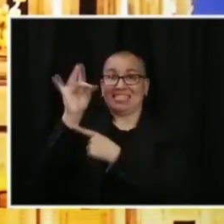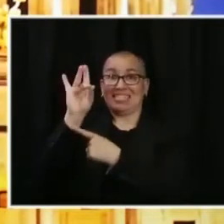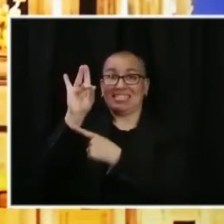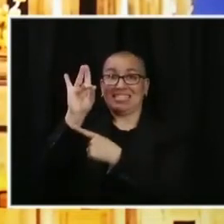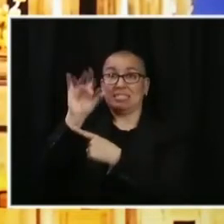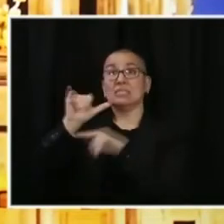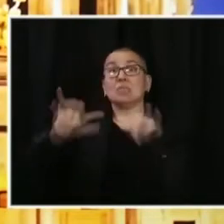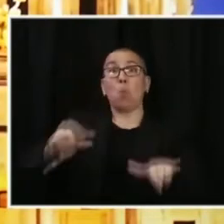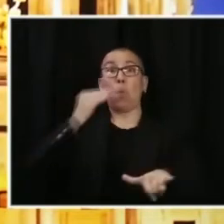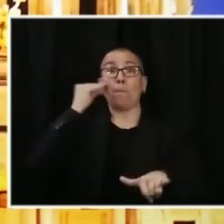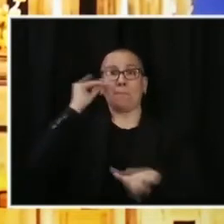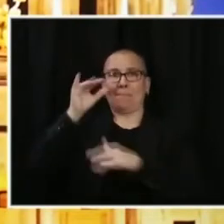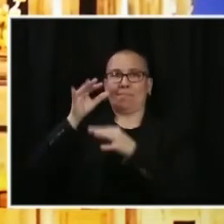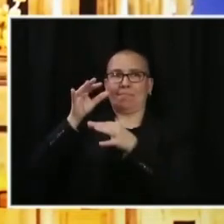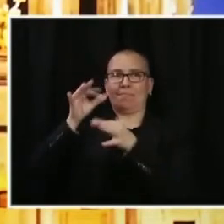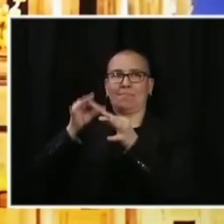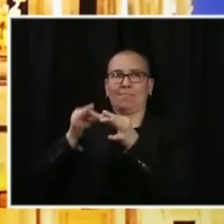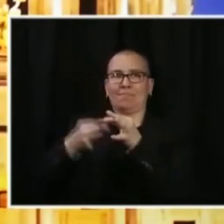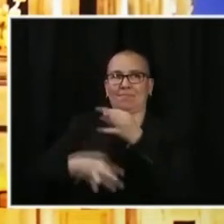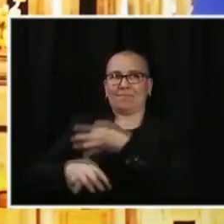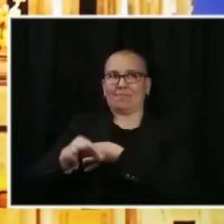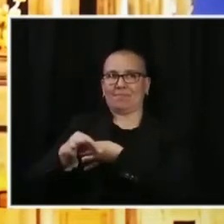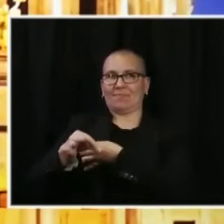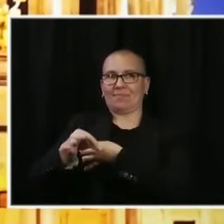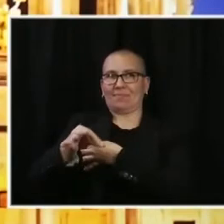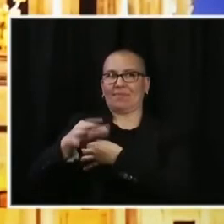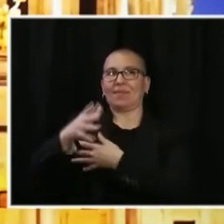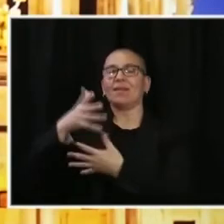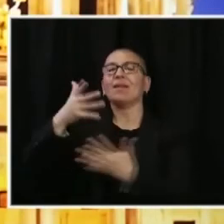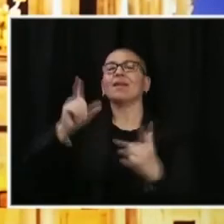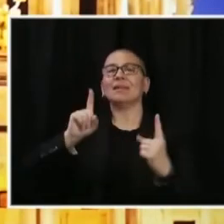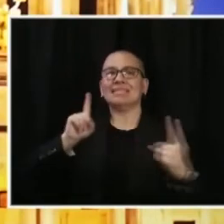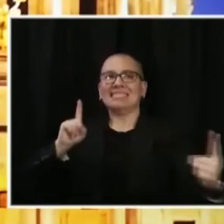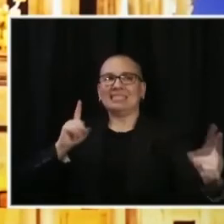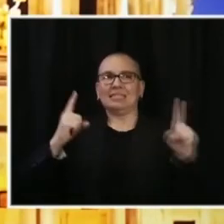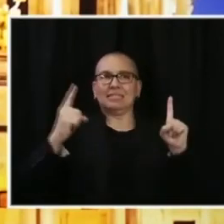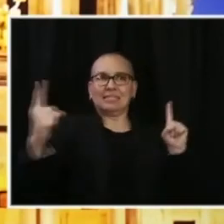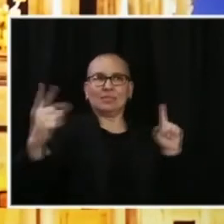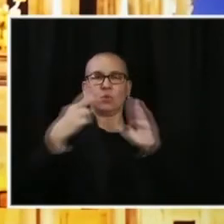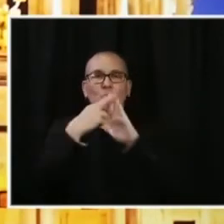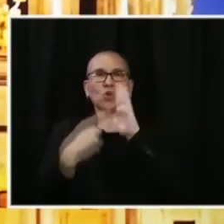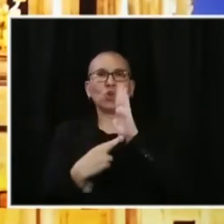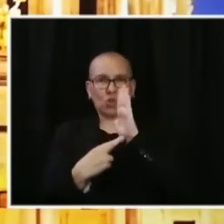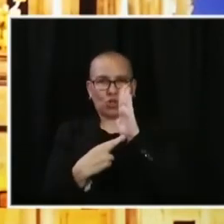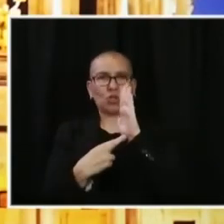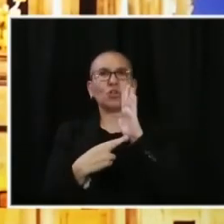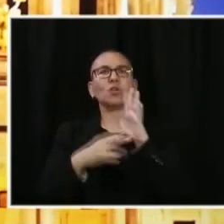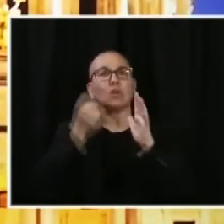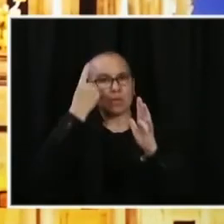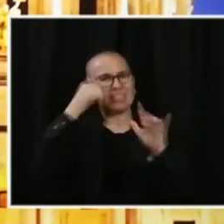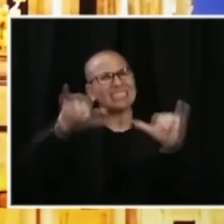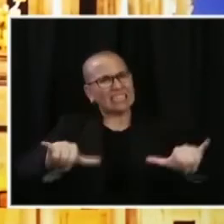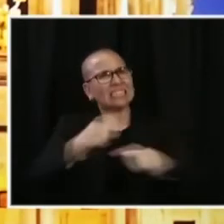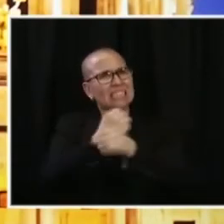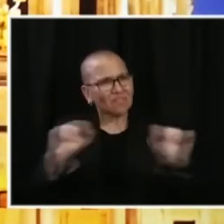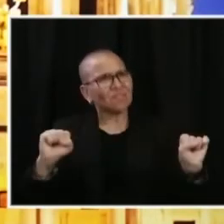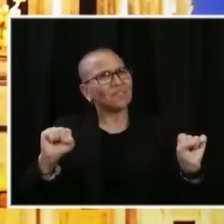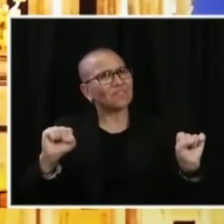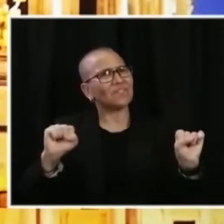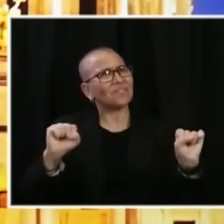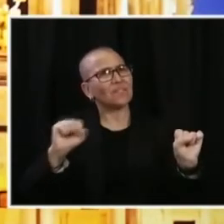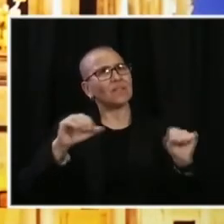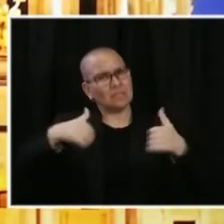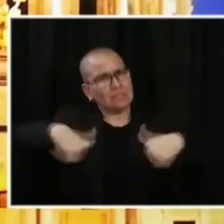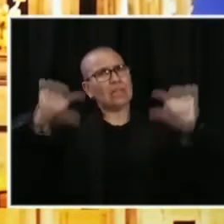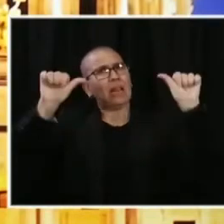chế sầu thọ lúc chết thì mình thấy gì nữa bé mốt khỏi chết cho lòng một ngọn trầu khỏi hai tiền nữa trực trực chân thiệt từ khi mà giờ từ hôm